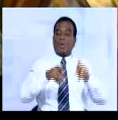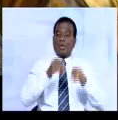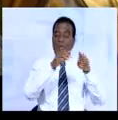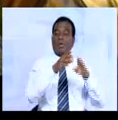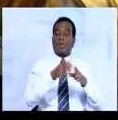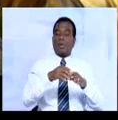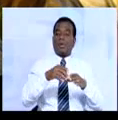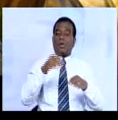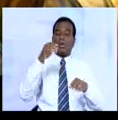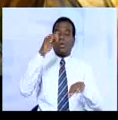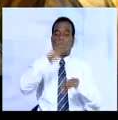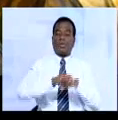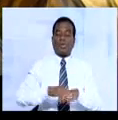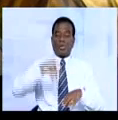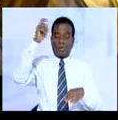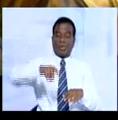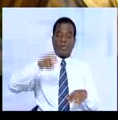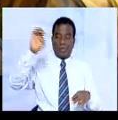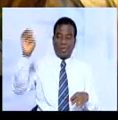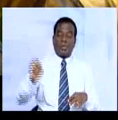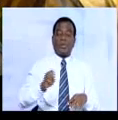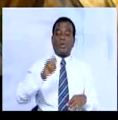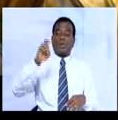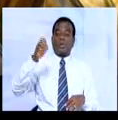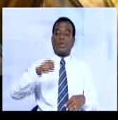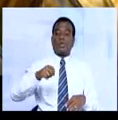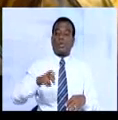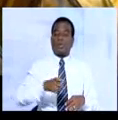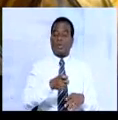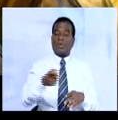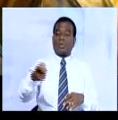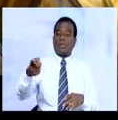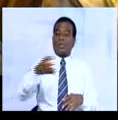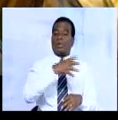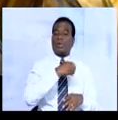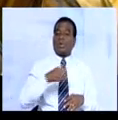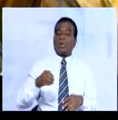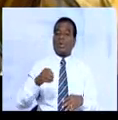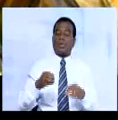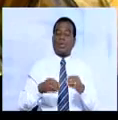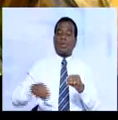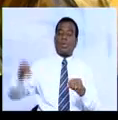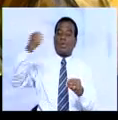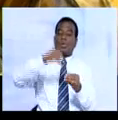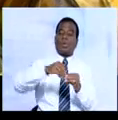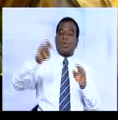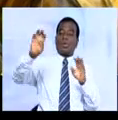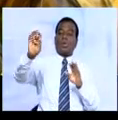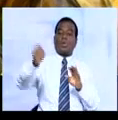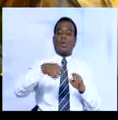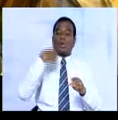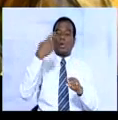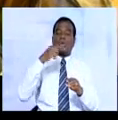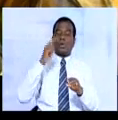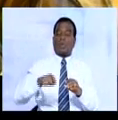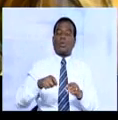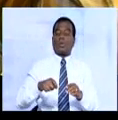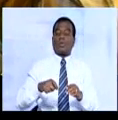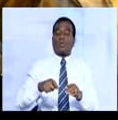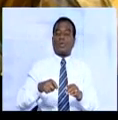sur l'impérieuse nécessité de la synergie et la complémentarité qui doivent